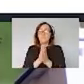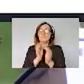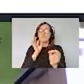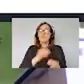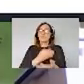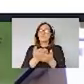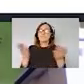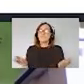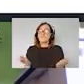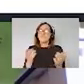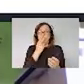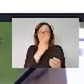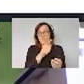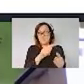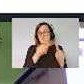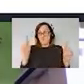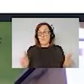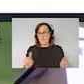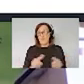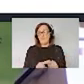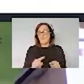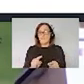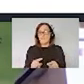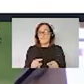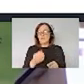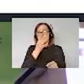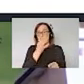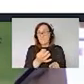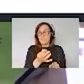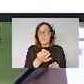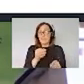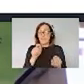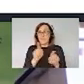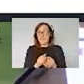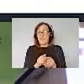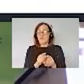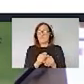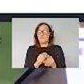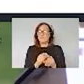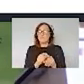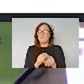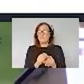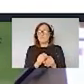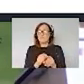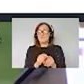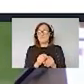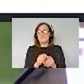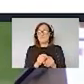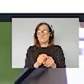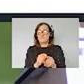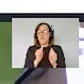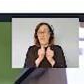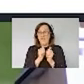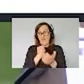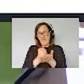żebyście Państwo w tej chwili widzicie na moim ekranie zarówno pytanie, jak i drodzy Państwo, adres